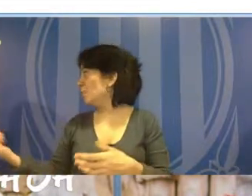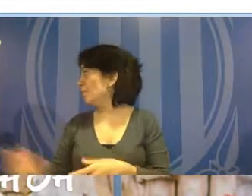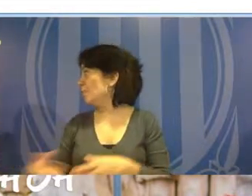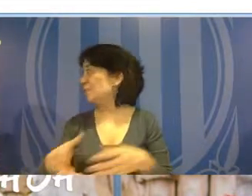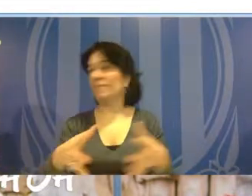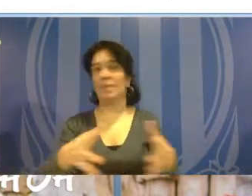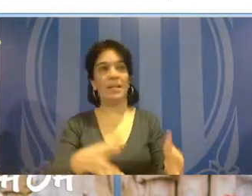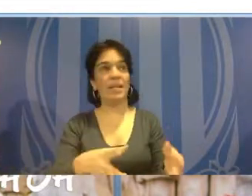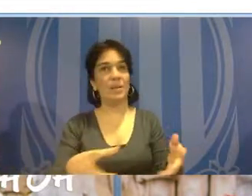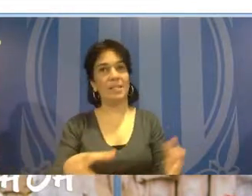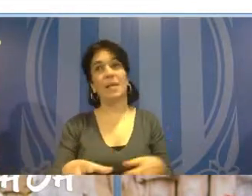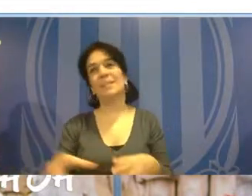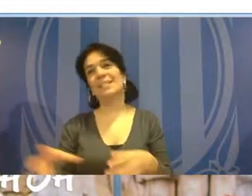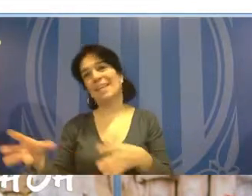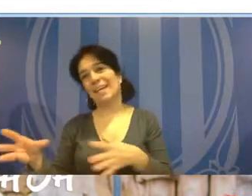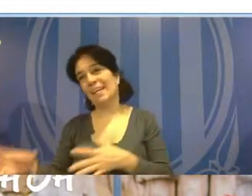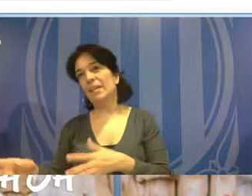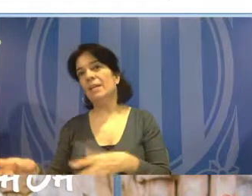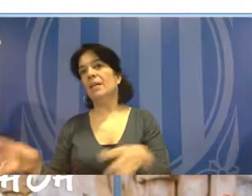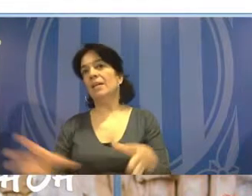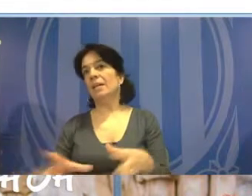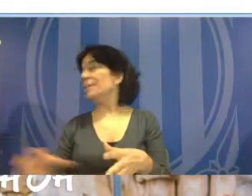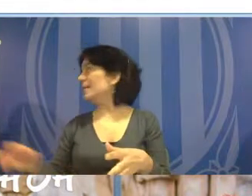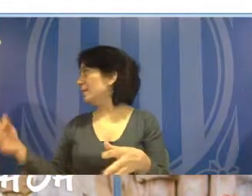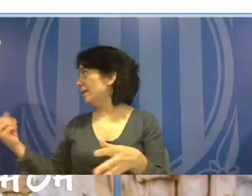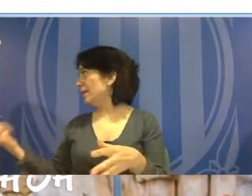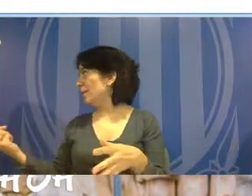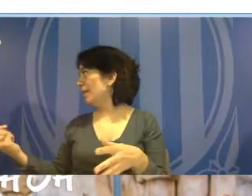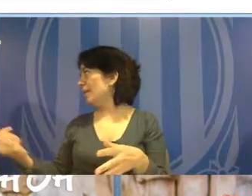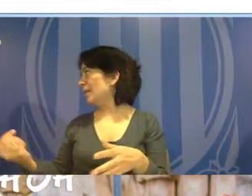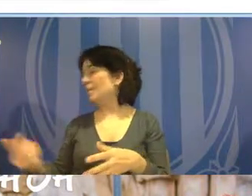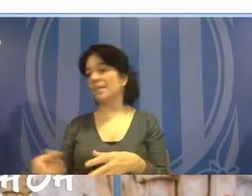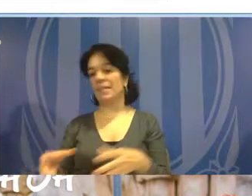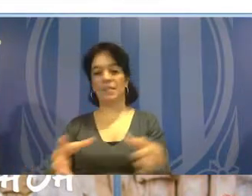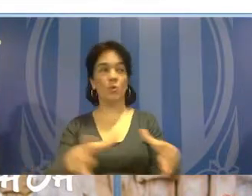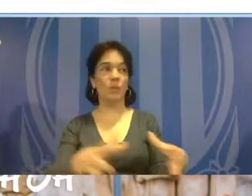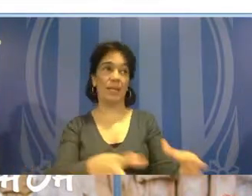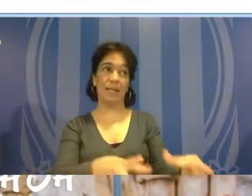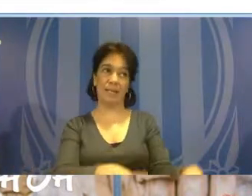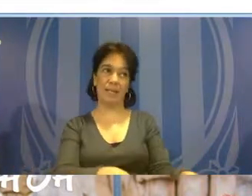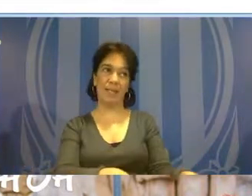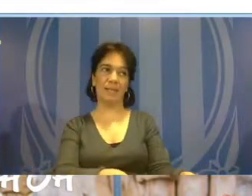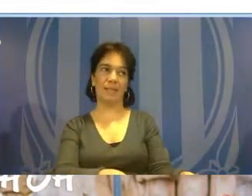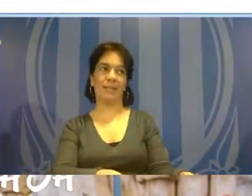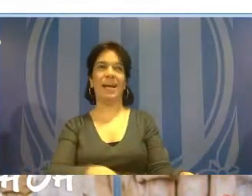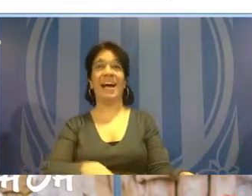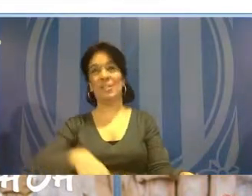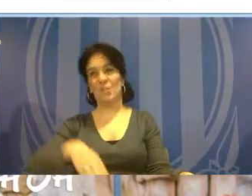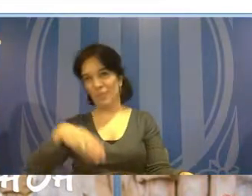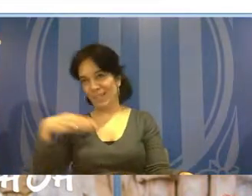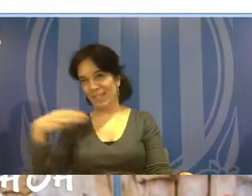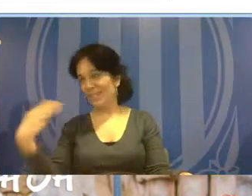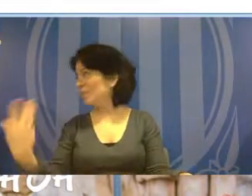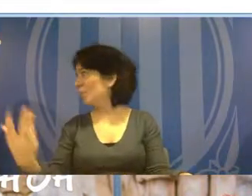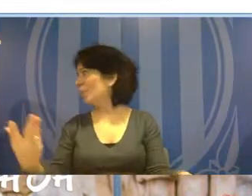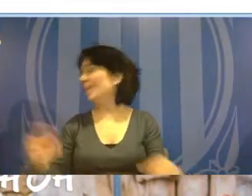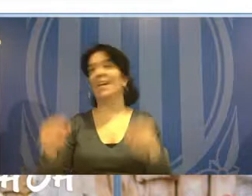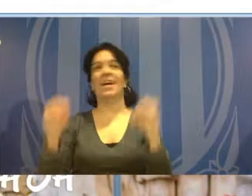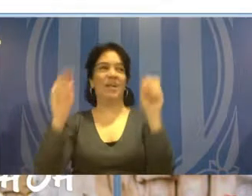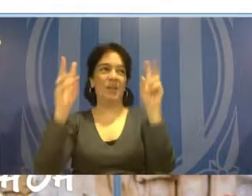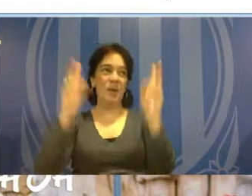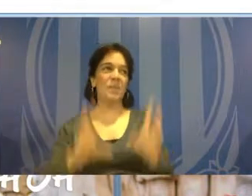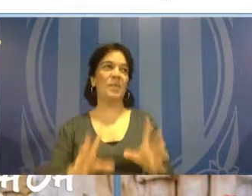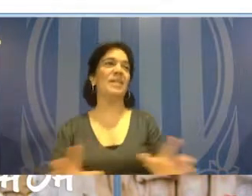acció de turisme familiar, o si el que passa és que aquí també entra un altre tema i és que si surten nens, a sobre tens un